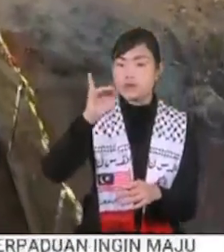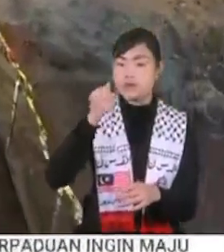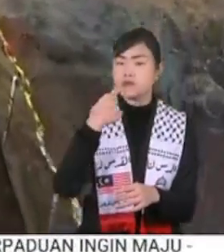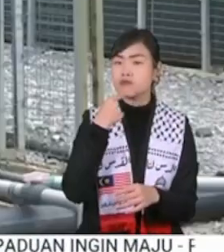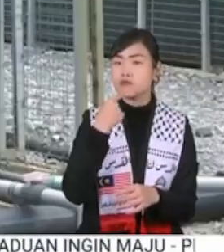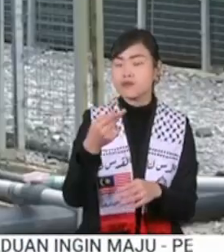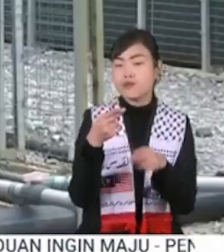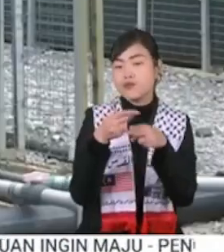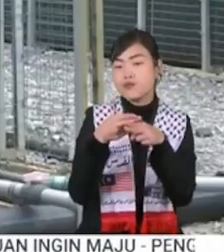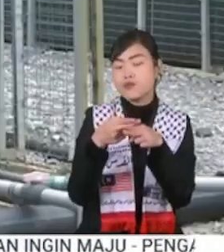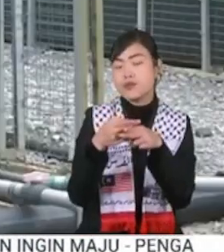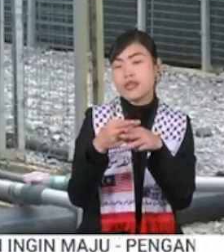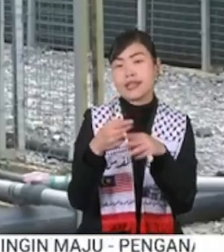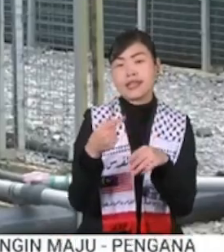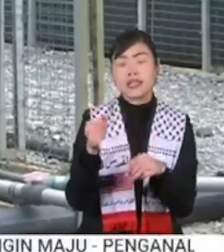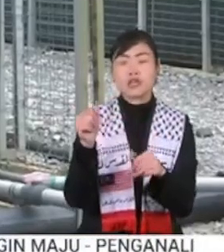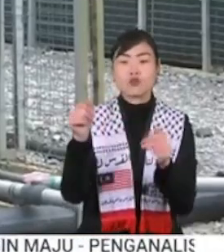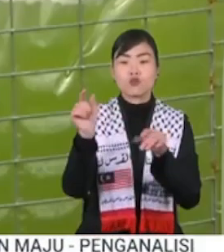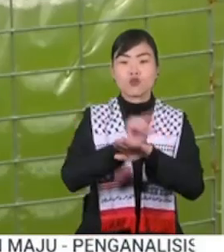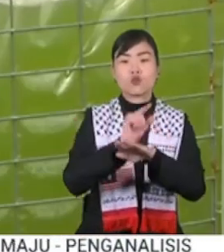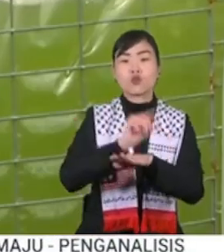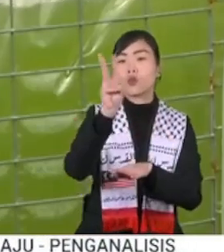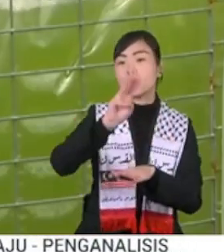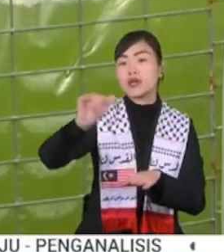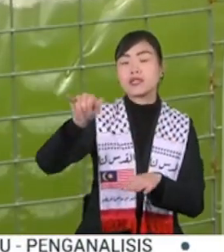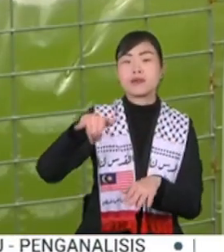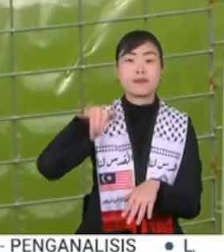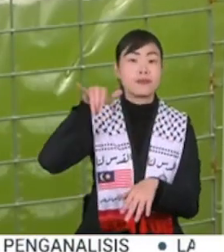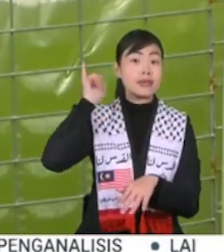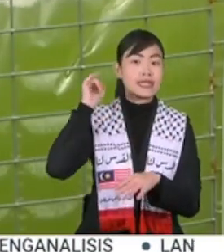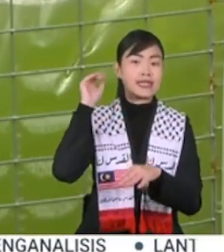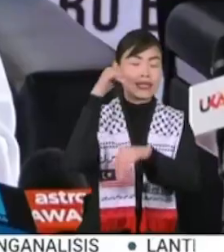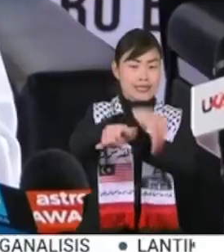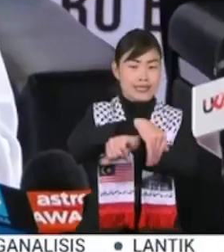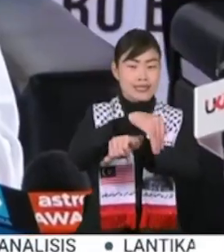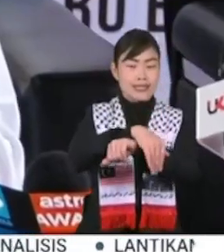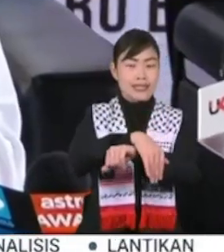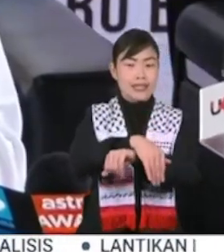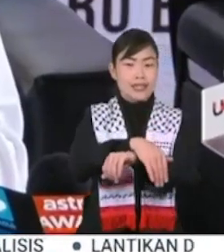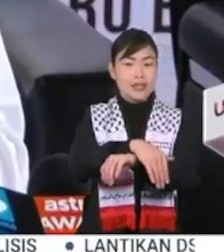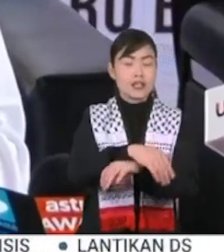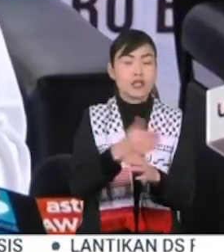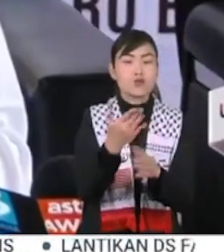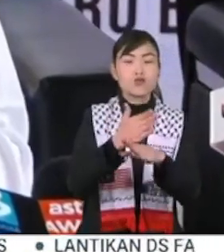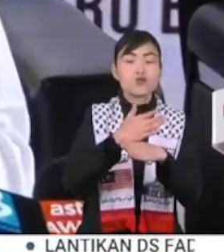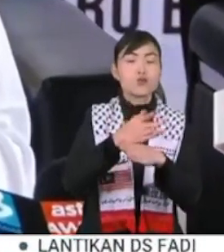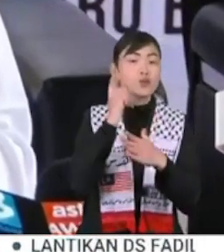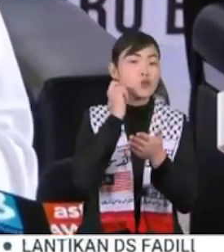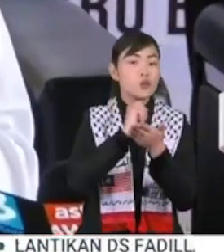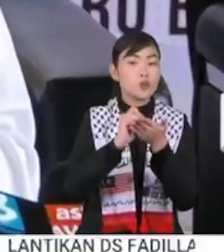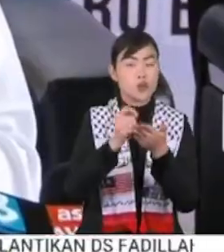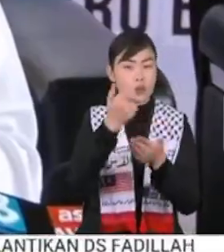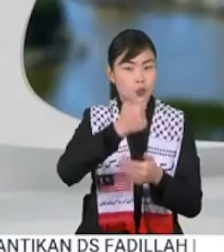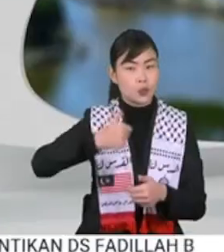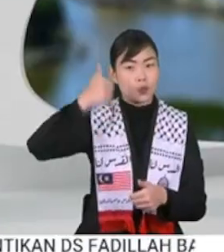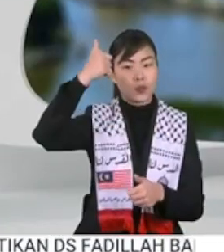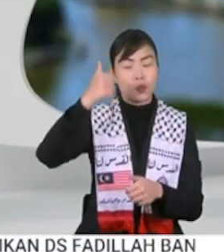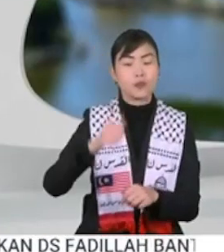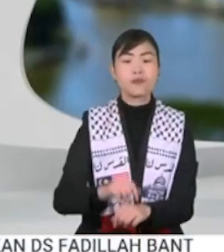pesanan ringkas menerusi aplikasi WhatsApp malam tadi yang dikongsikan oleh setiausaha Akhbar beliau Ambrose